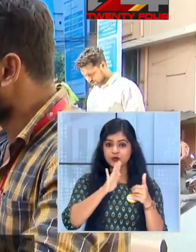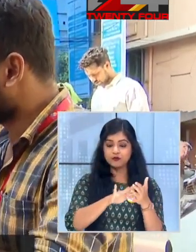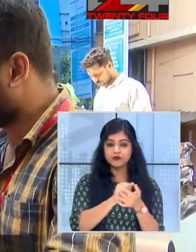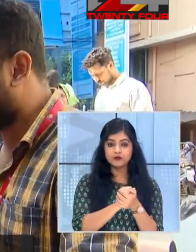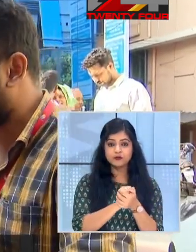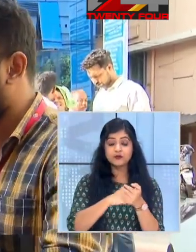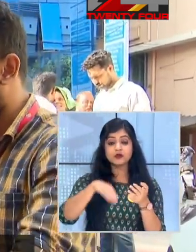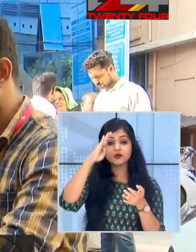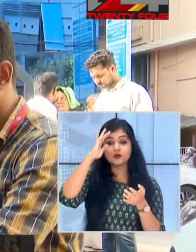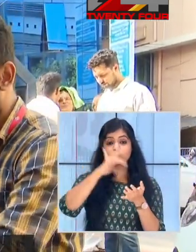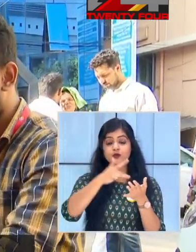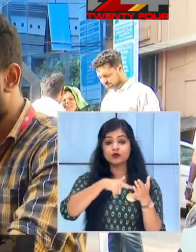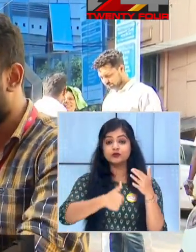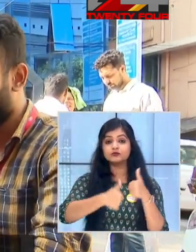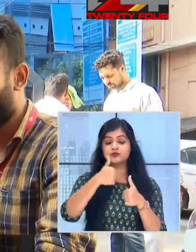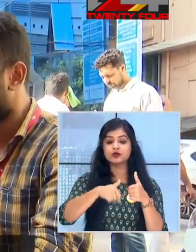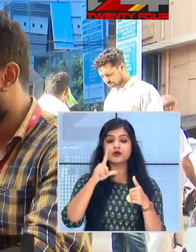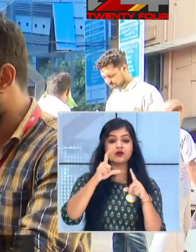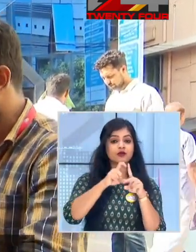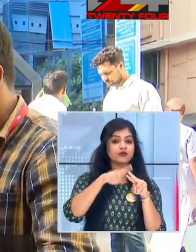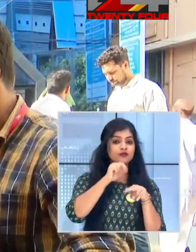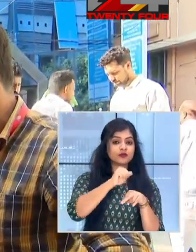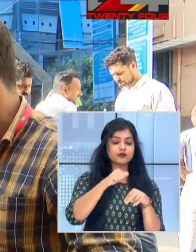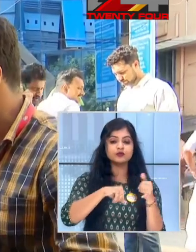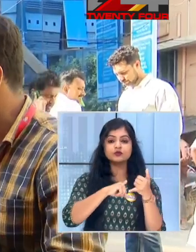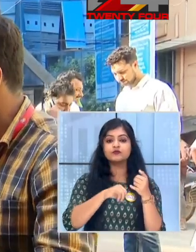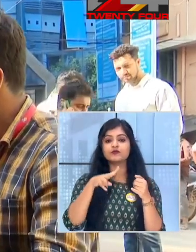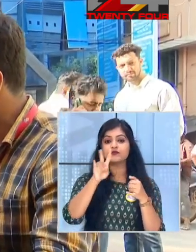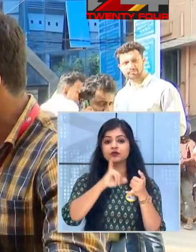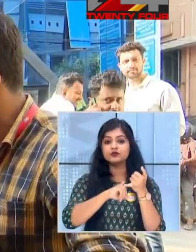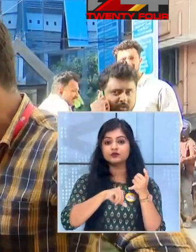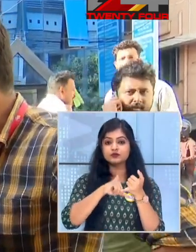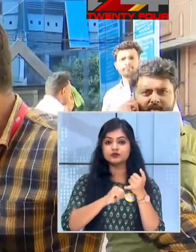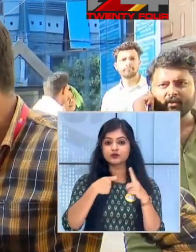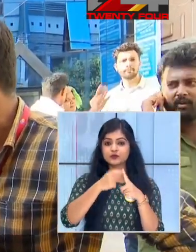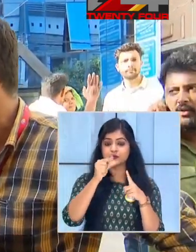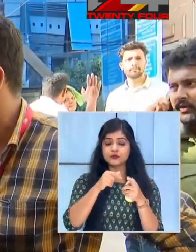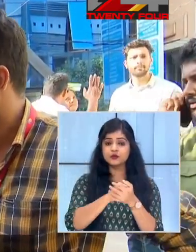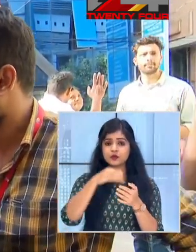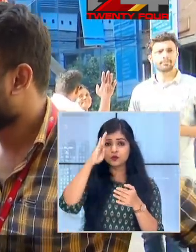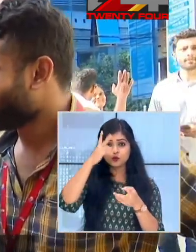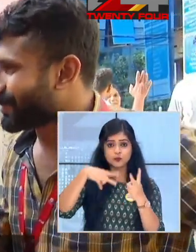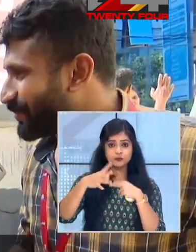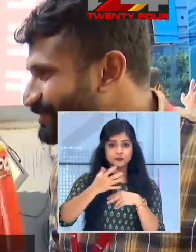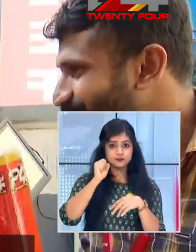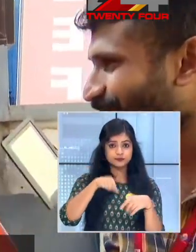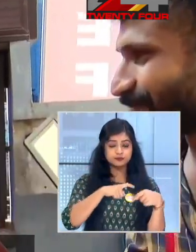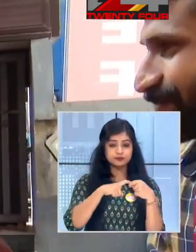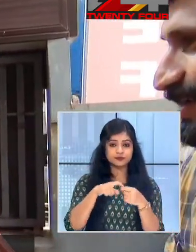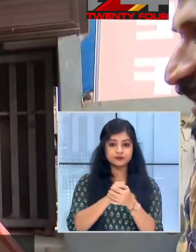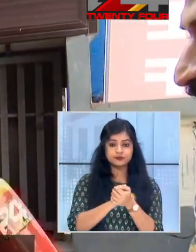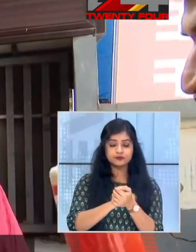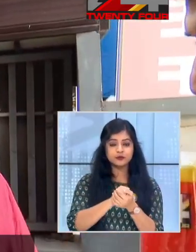അപ്പോൾ തൃശൂരിലെ സ്ഥാനാർത്ഥിയാണ് VS സുനിൽകുമാർ. ഇപ്പോൾ 24-നൊപ്പം ചേരുകയാണ്. എങ്ങനെയാണ് തൃശൂർ തിരിച്ചു പിടിക്കുമോ? ഉറപ്പായും